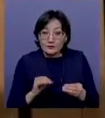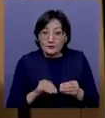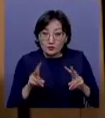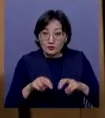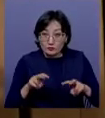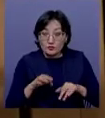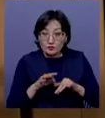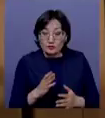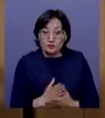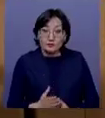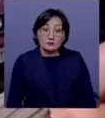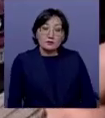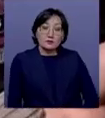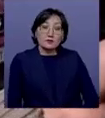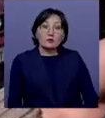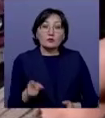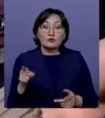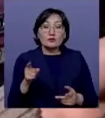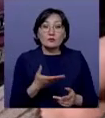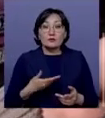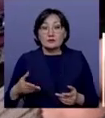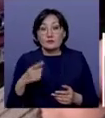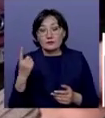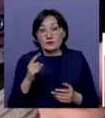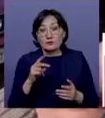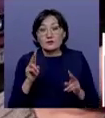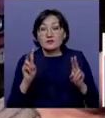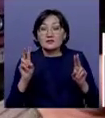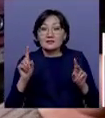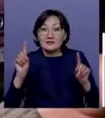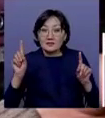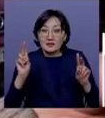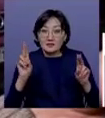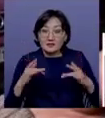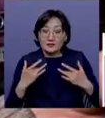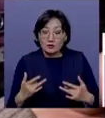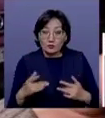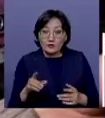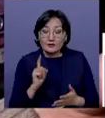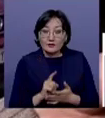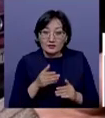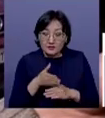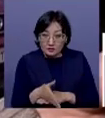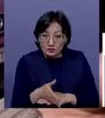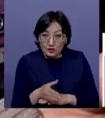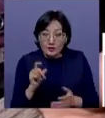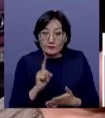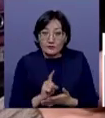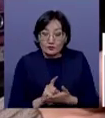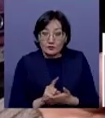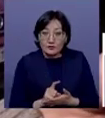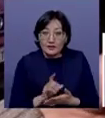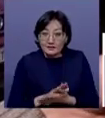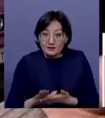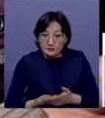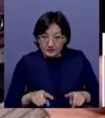рейд ұйымдастыруда. Ол жердегі біздің бірінші қоятын талабымыз, кірген жерде міндетті түрде дезинфекциялық кілемше төселу